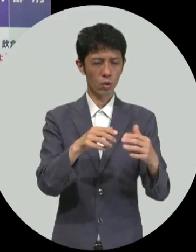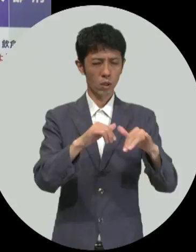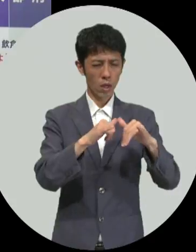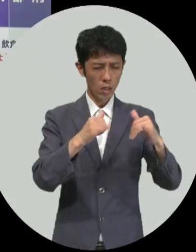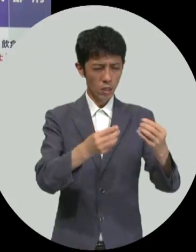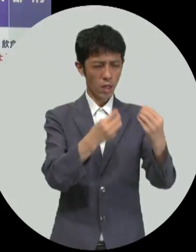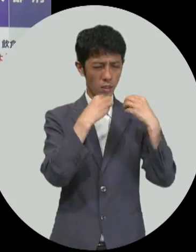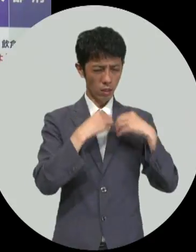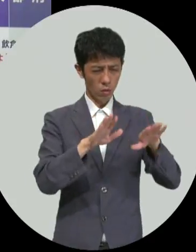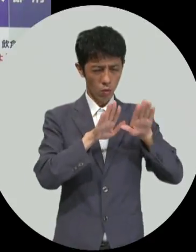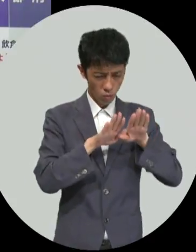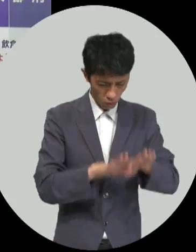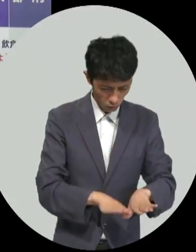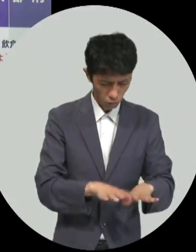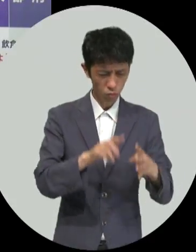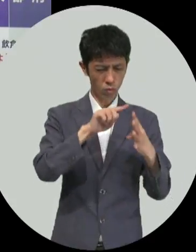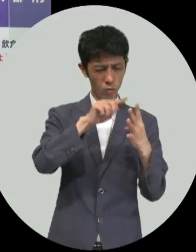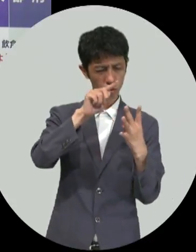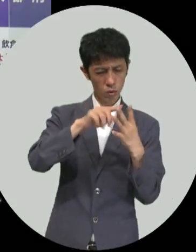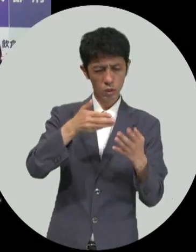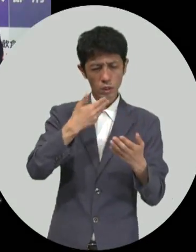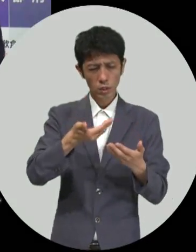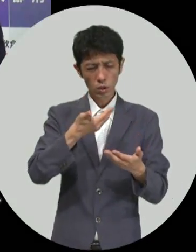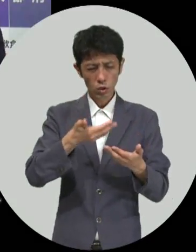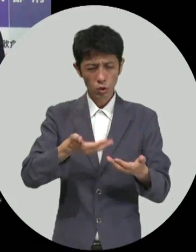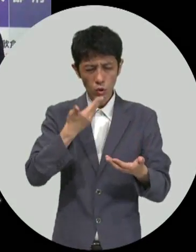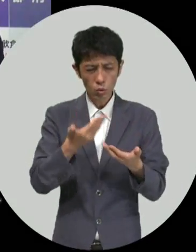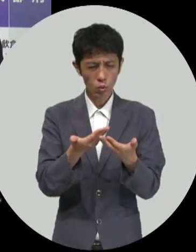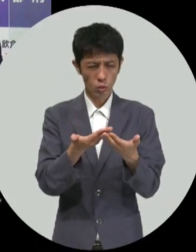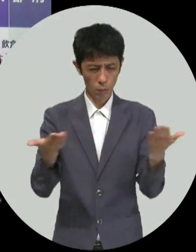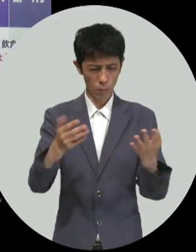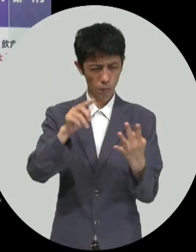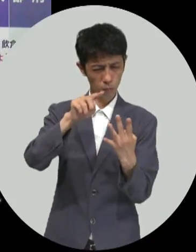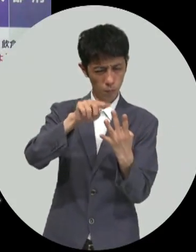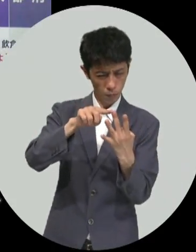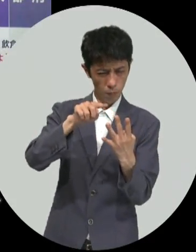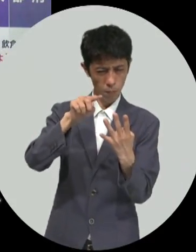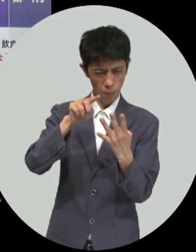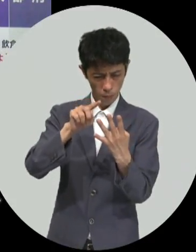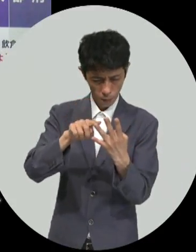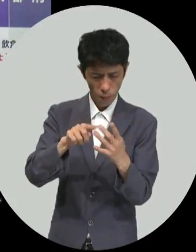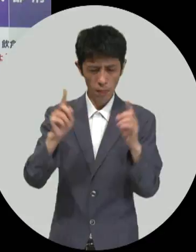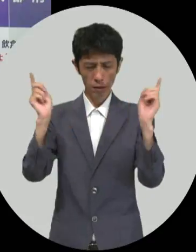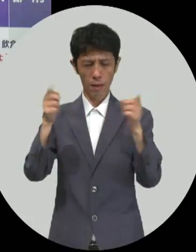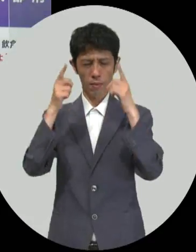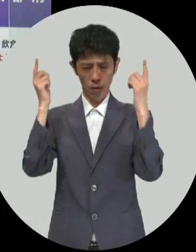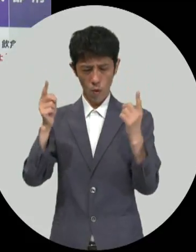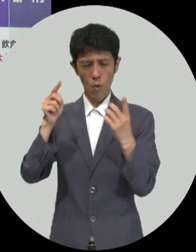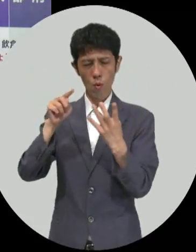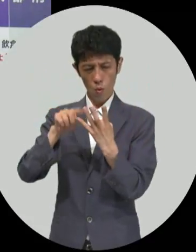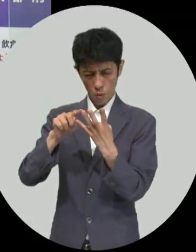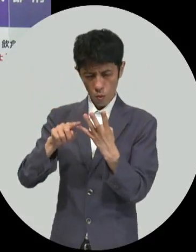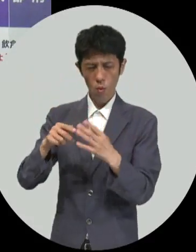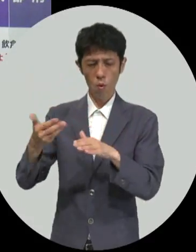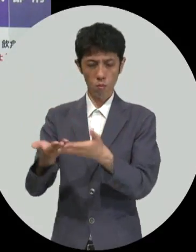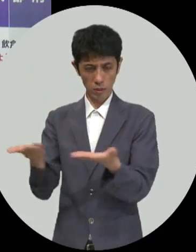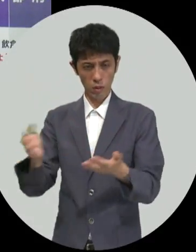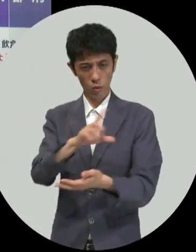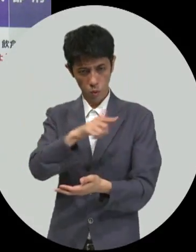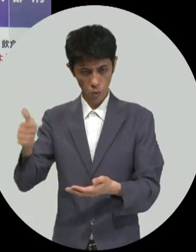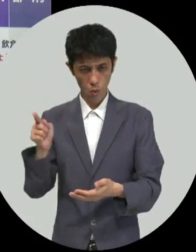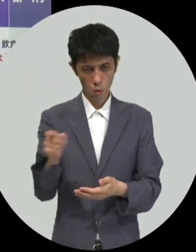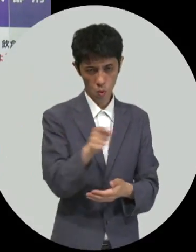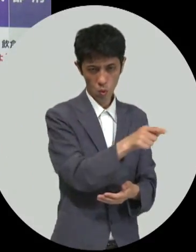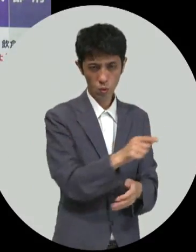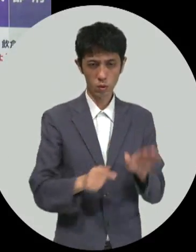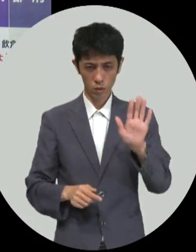みと飲食店からイベント、飲食店以外の施設に対する時短ということでございます。順次説明してまいります。まず感染